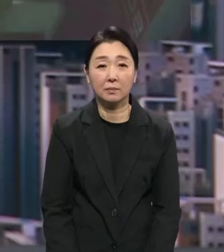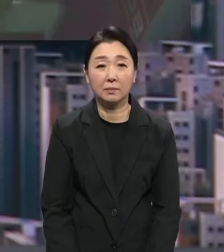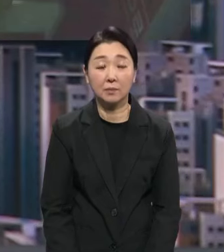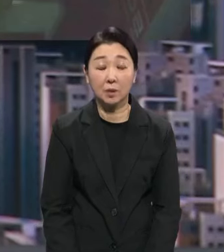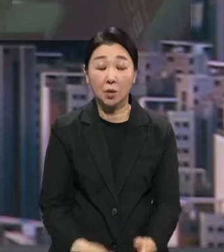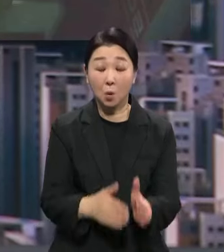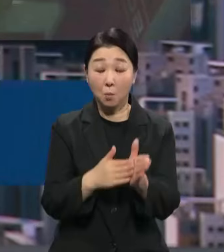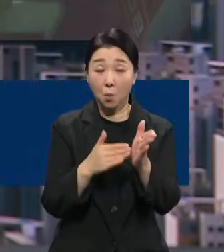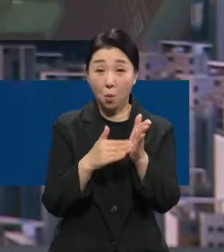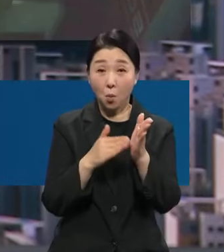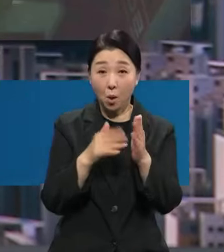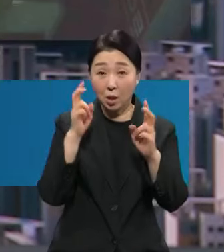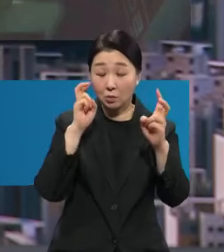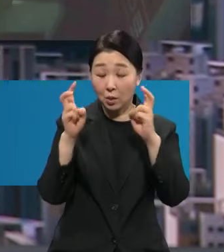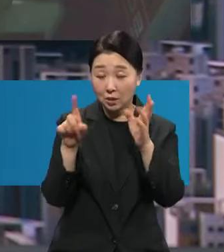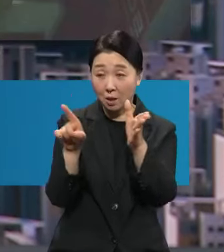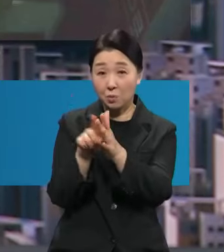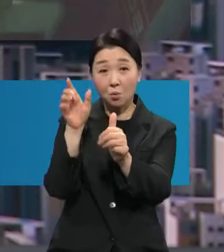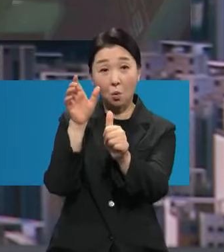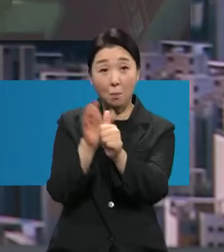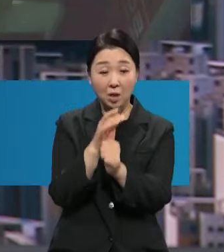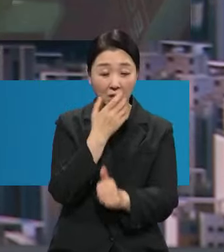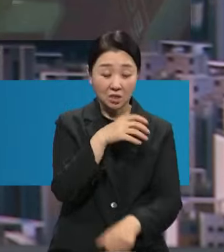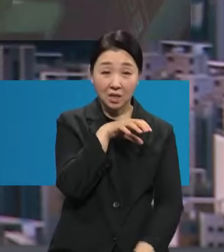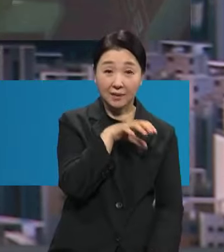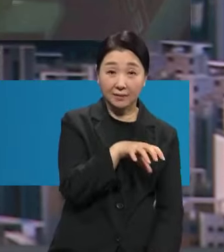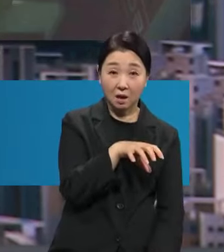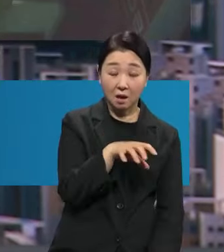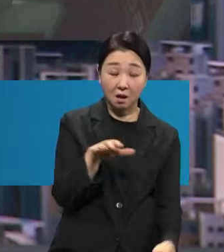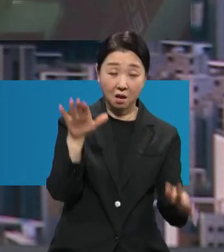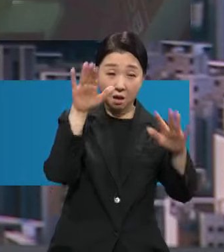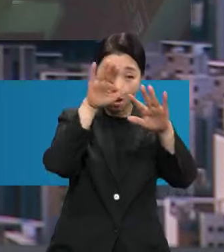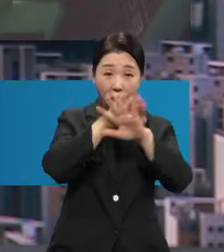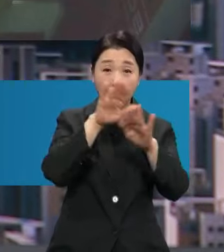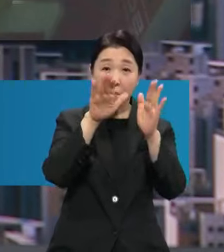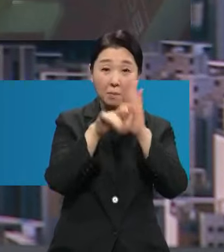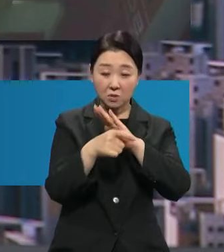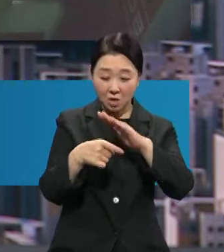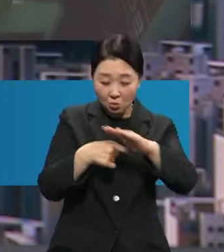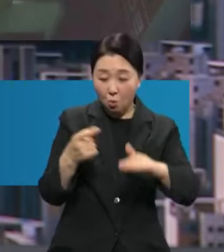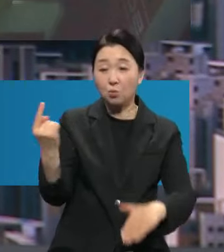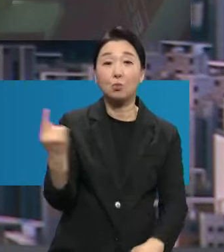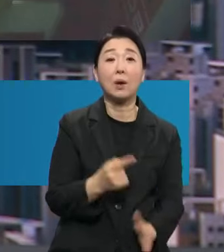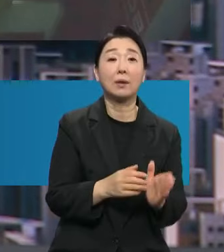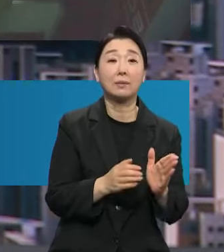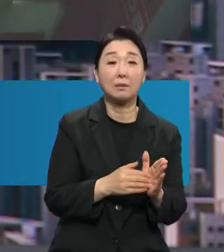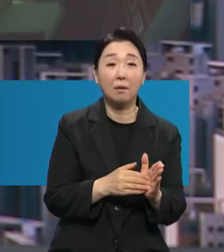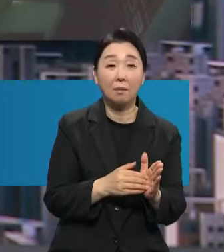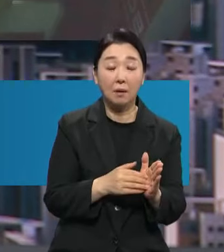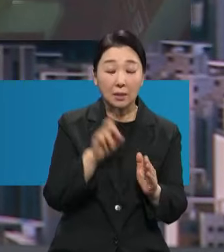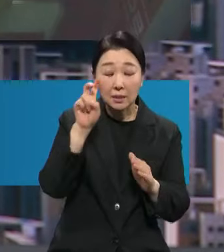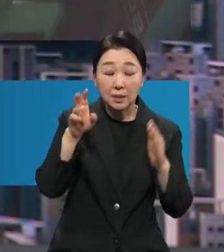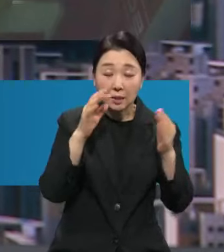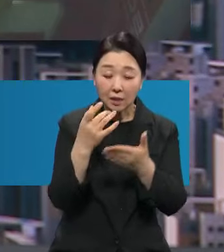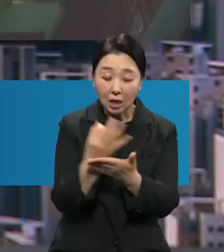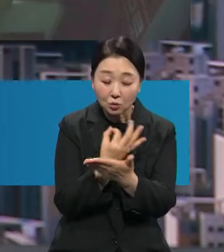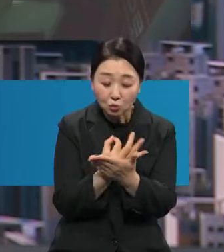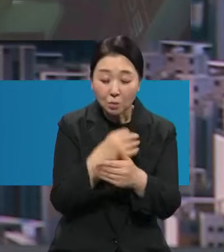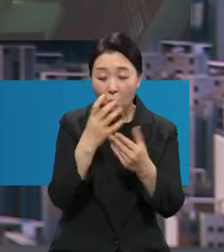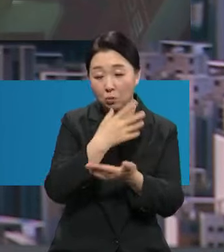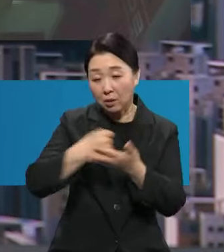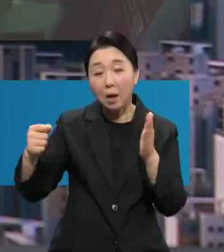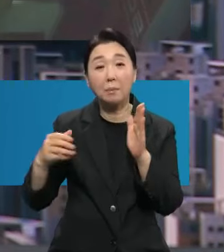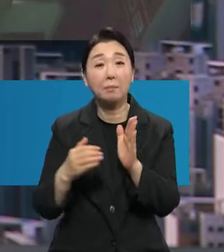유명 보안 업체를 믿고 맡겨둔 식당에 한밤중 도둑이 들었습니다. 이틀치 매출을 몽땅 털어갔는데 보안